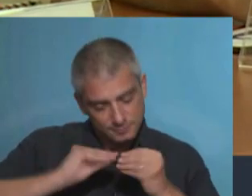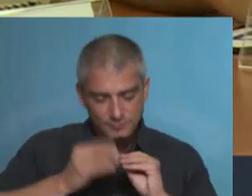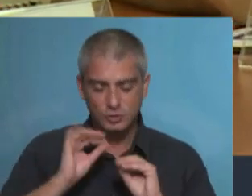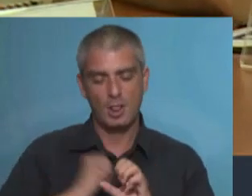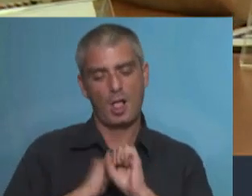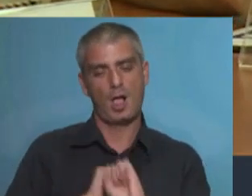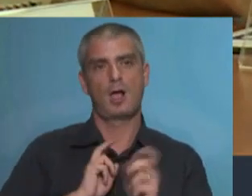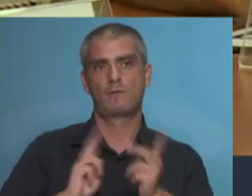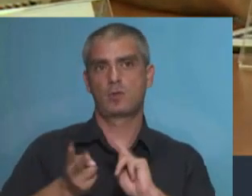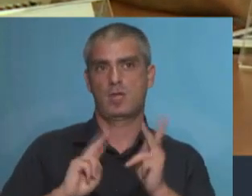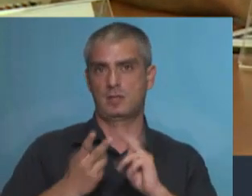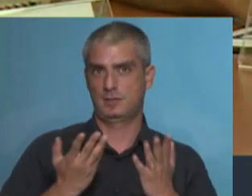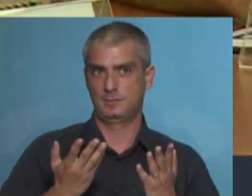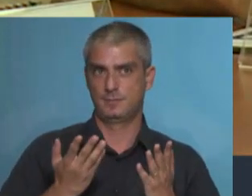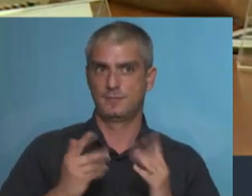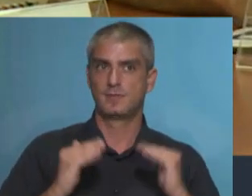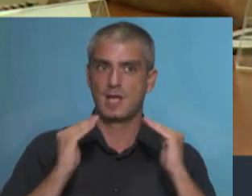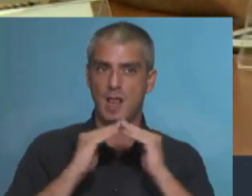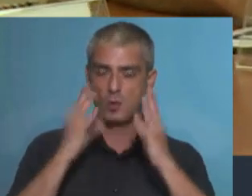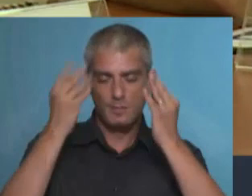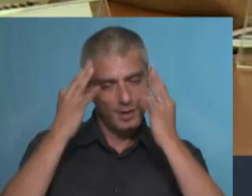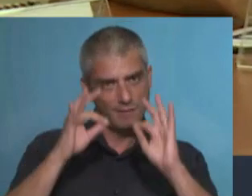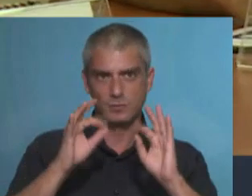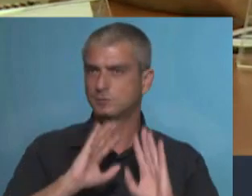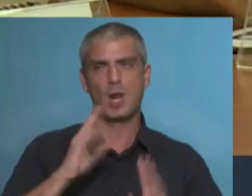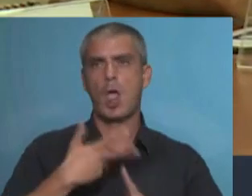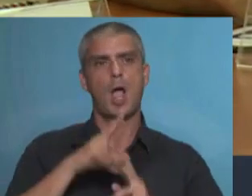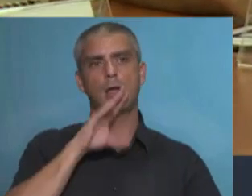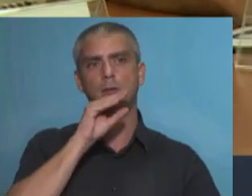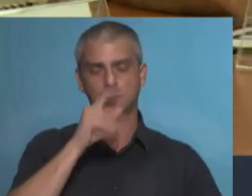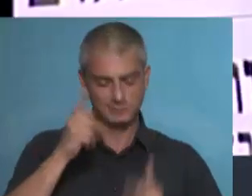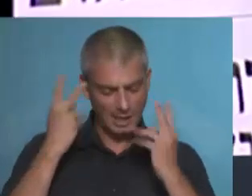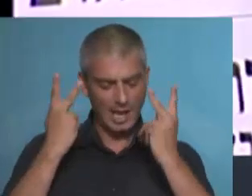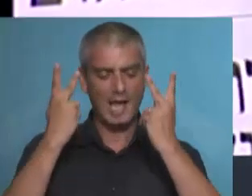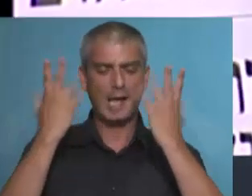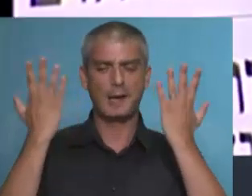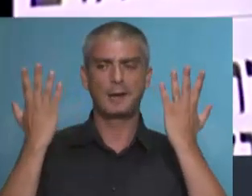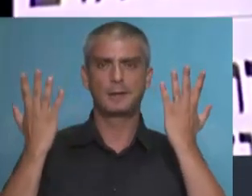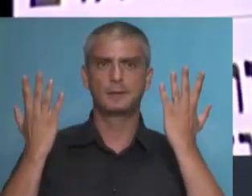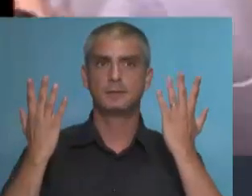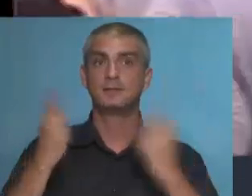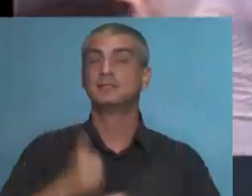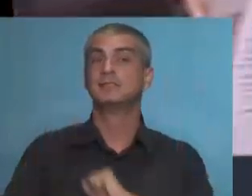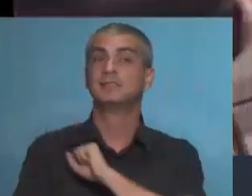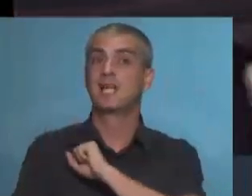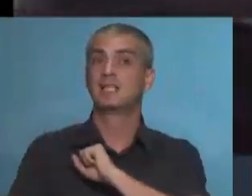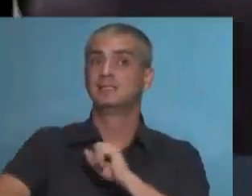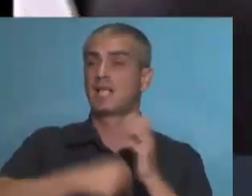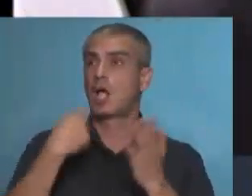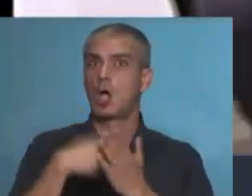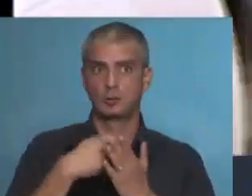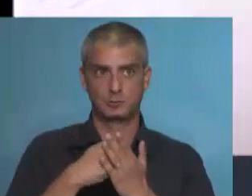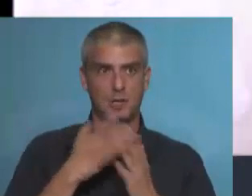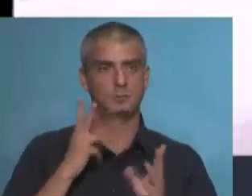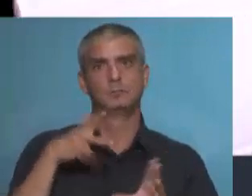ההדדית. לגור בכבוד זה לא סיסמה, זה ערך. סגן שר האוצר יצחק כהן נכנס הערב